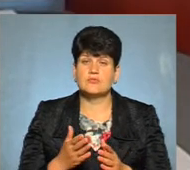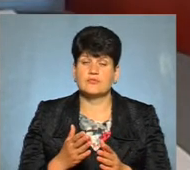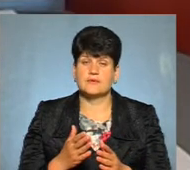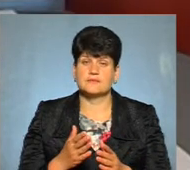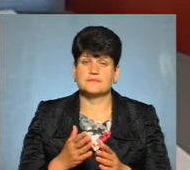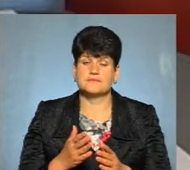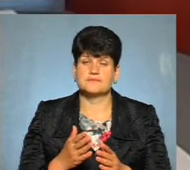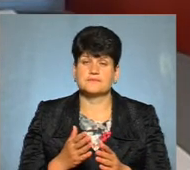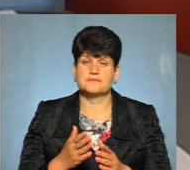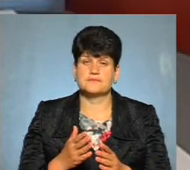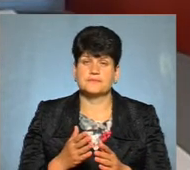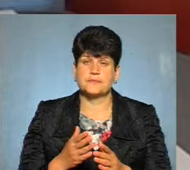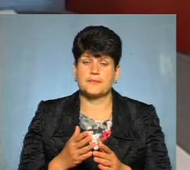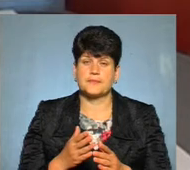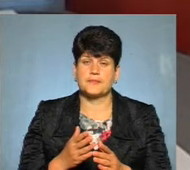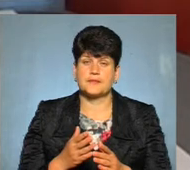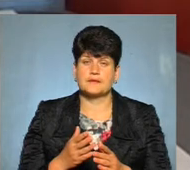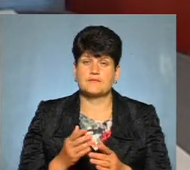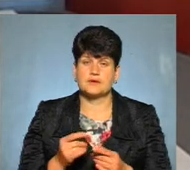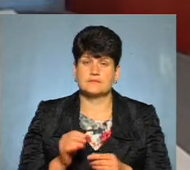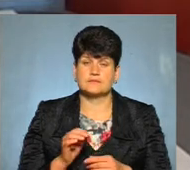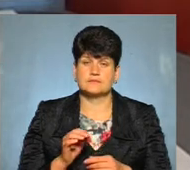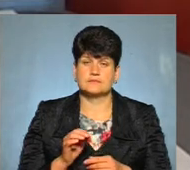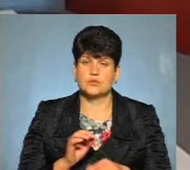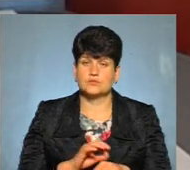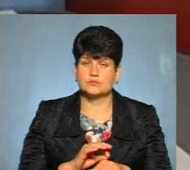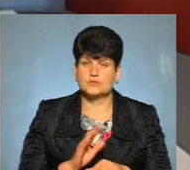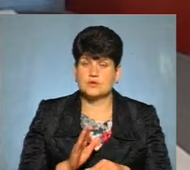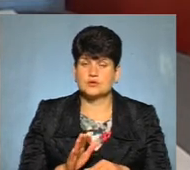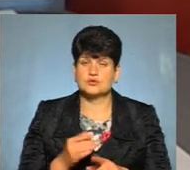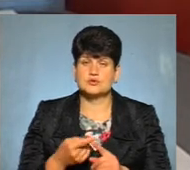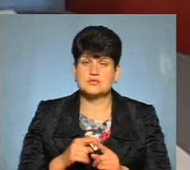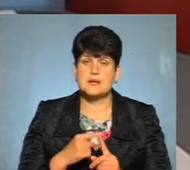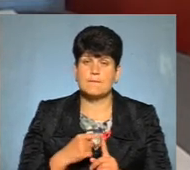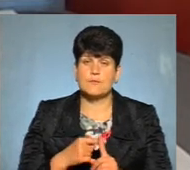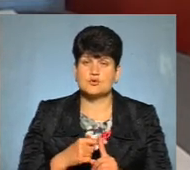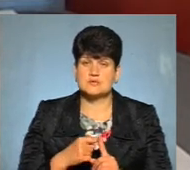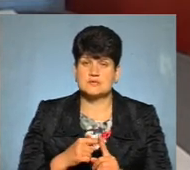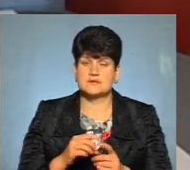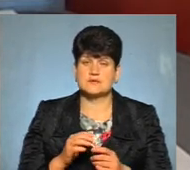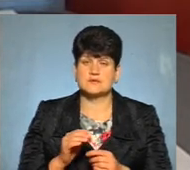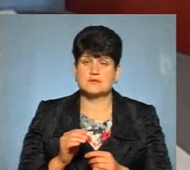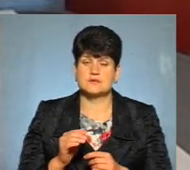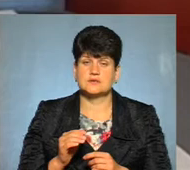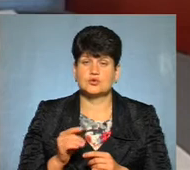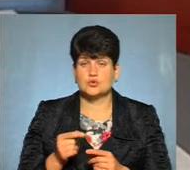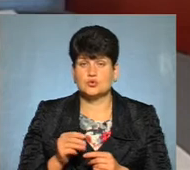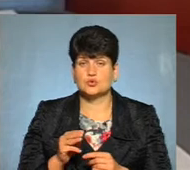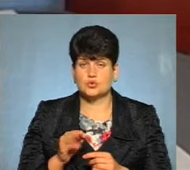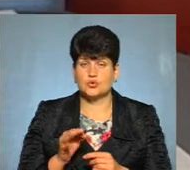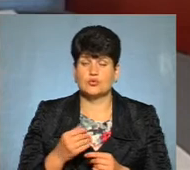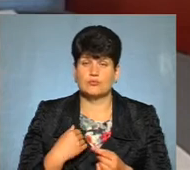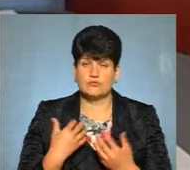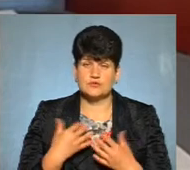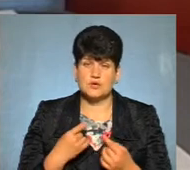до цієї хвилі. Якщо це позитивний результат на ІГМ, то, так як ми